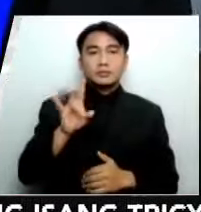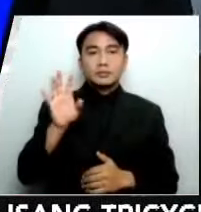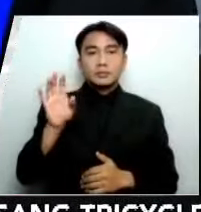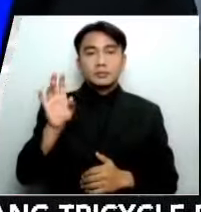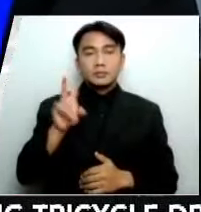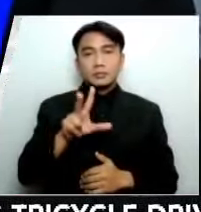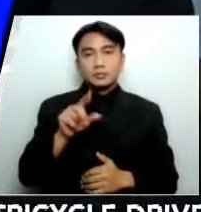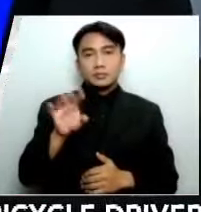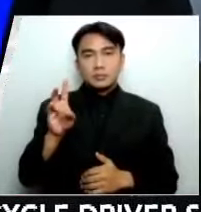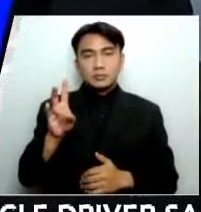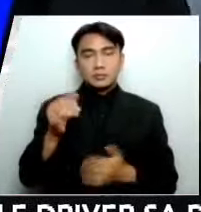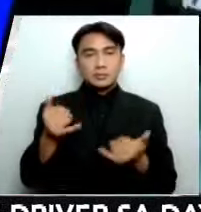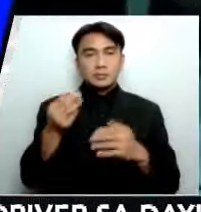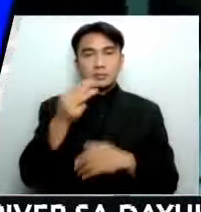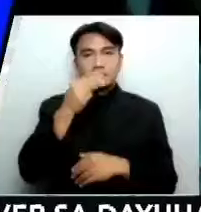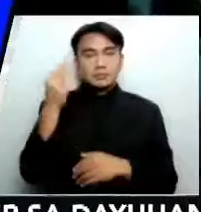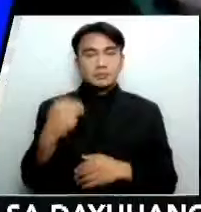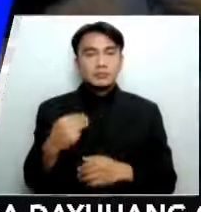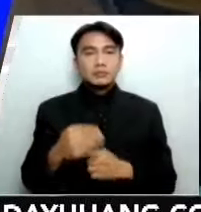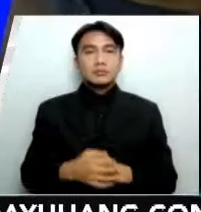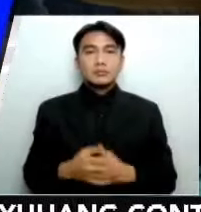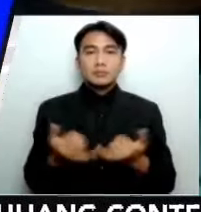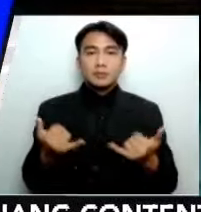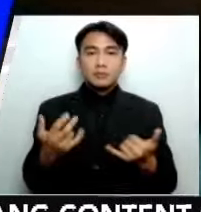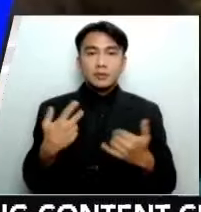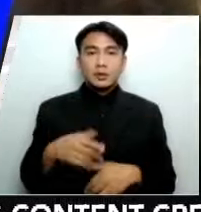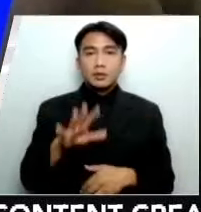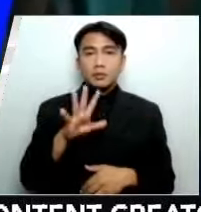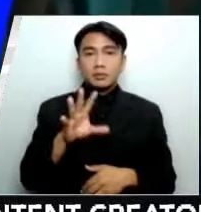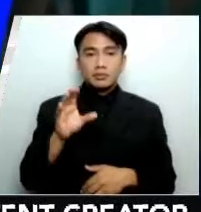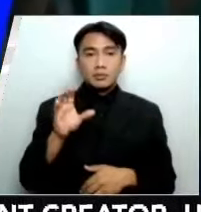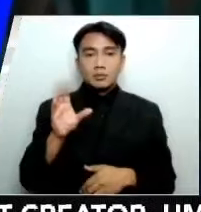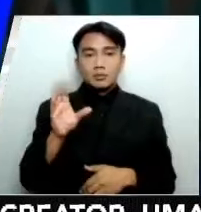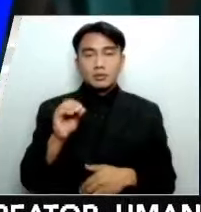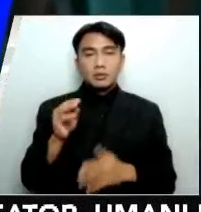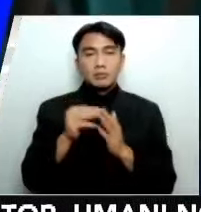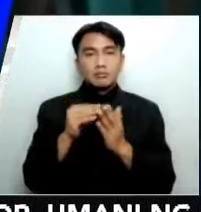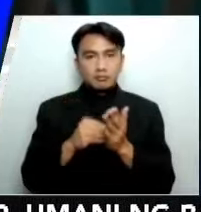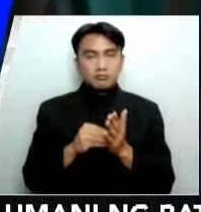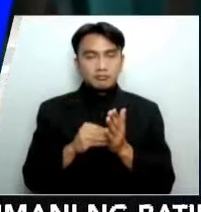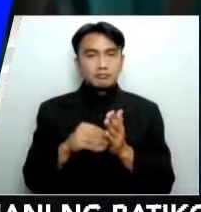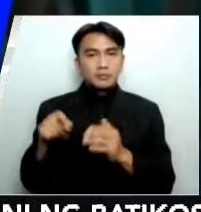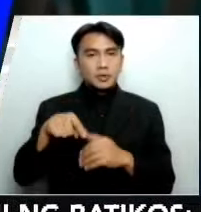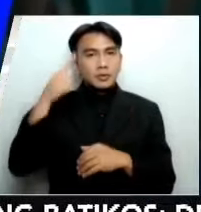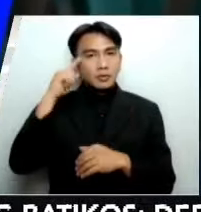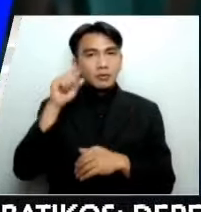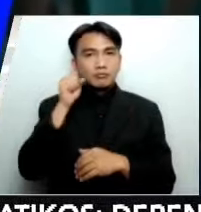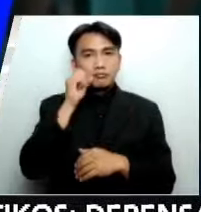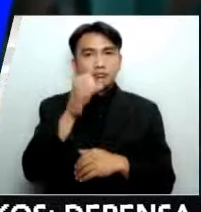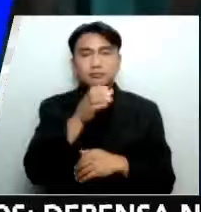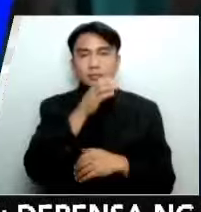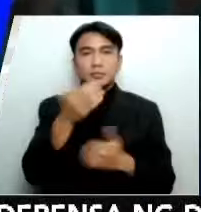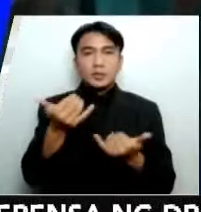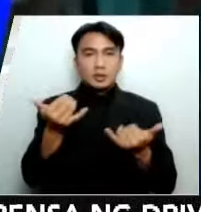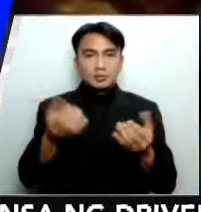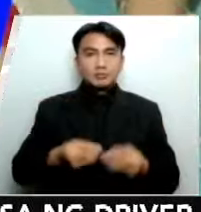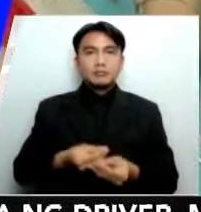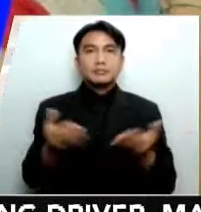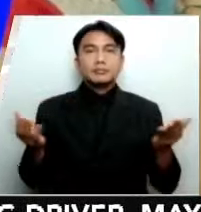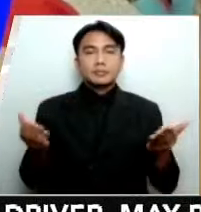Halos 50 billion pesos na budget para sa dagdag pensyon ng mga indigent senior citizens inilabas na ng Department of Budget and